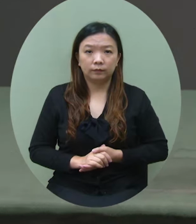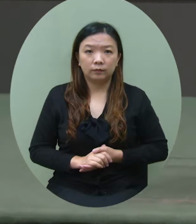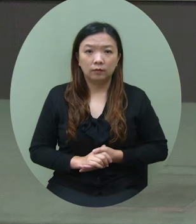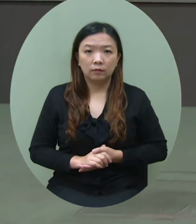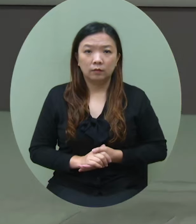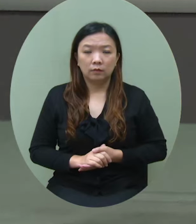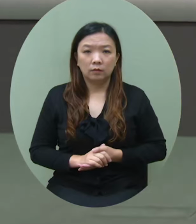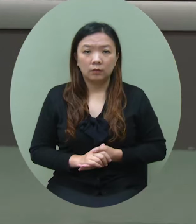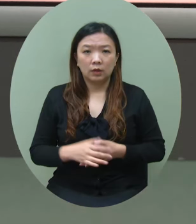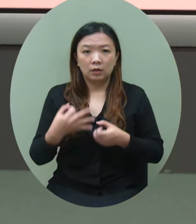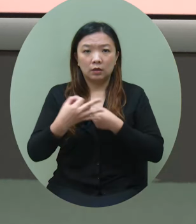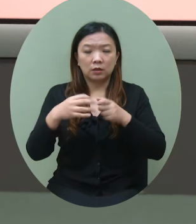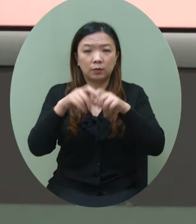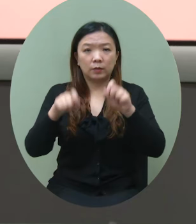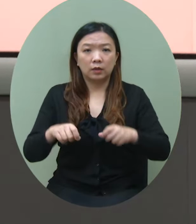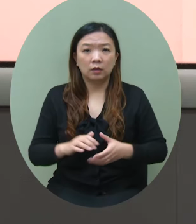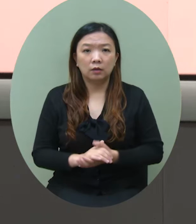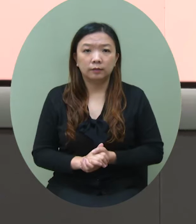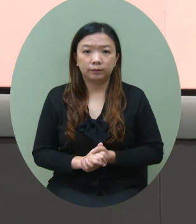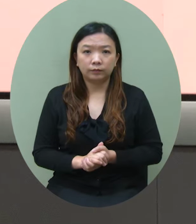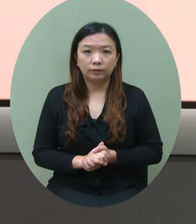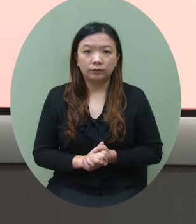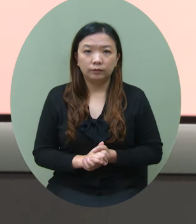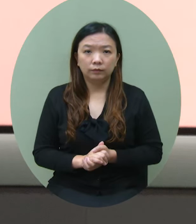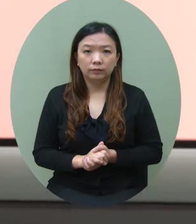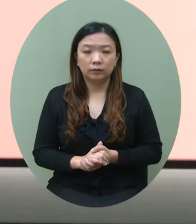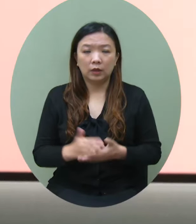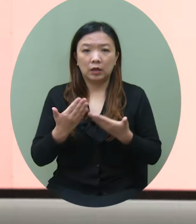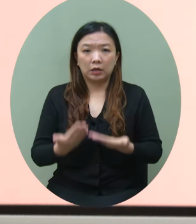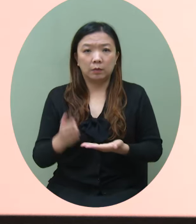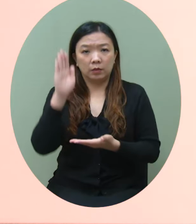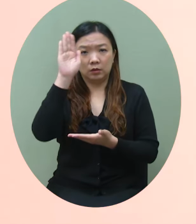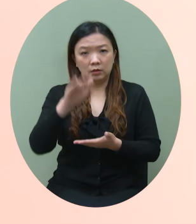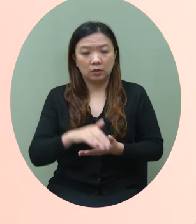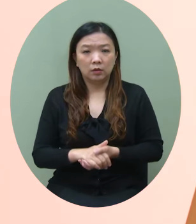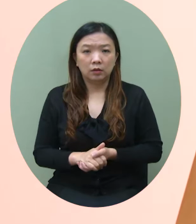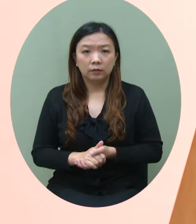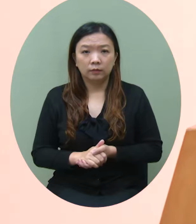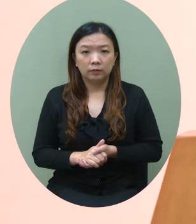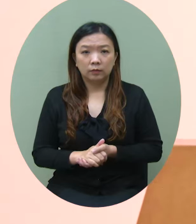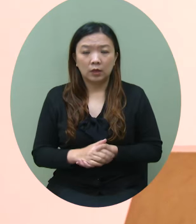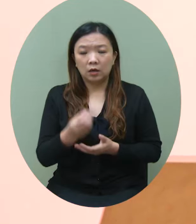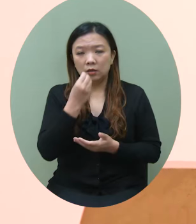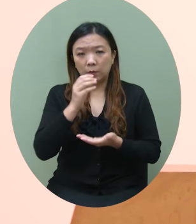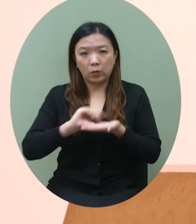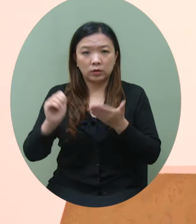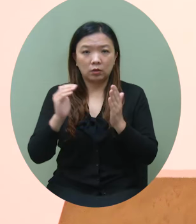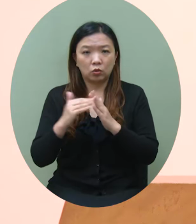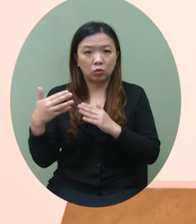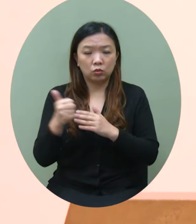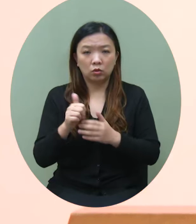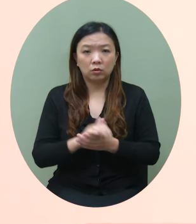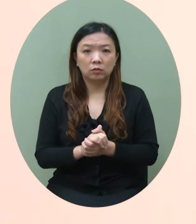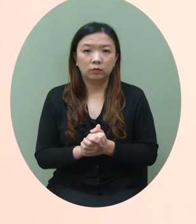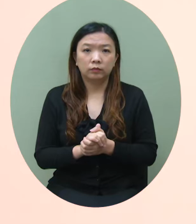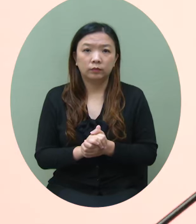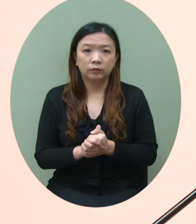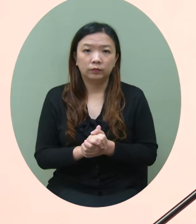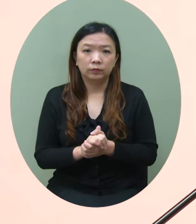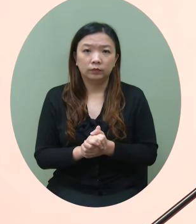謝謝第三個問題,今天稍後時間食物球衛生局局長會